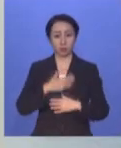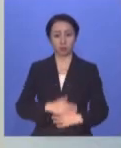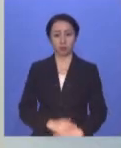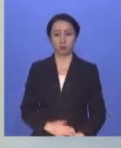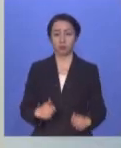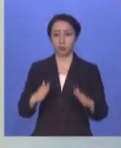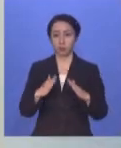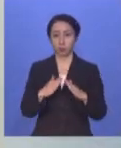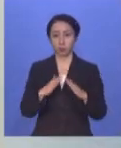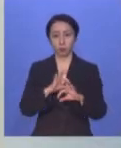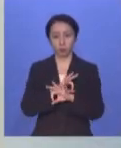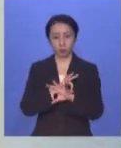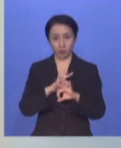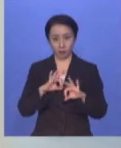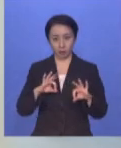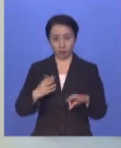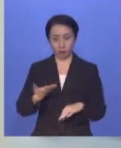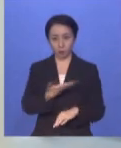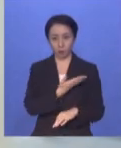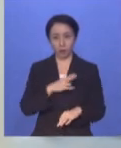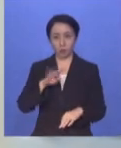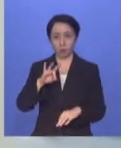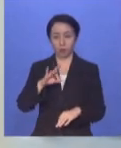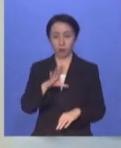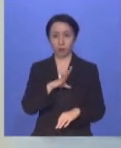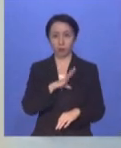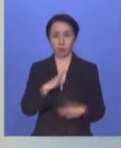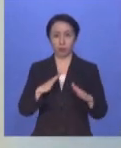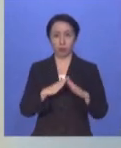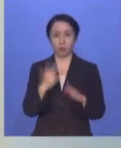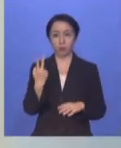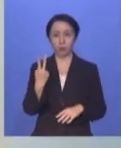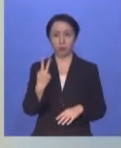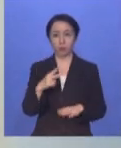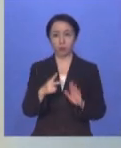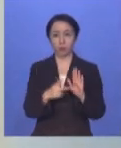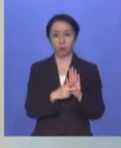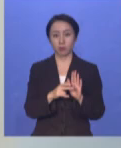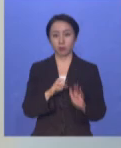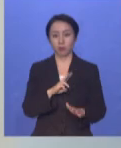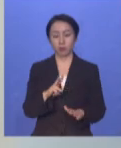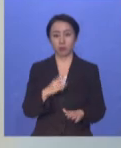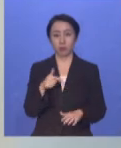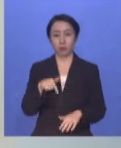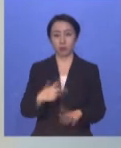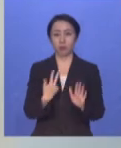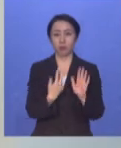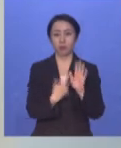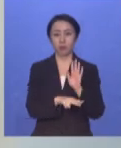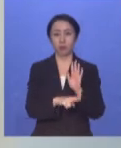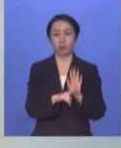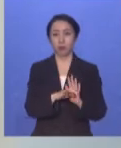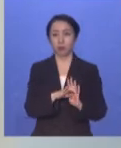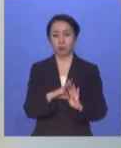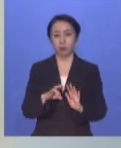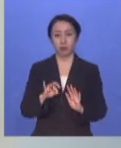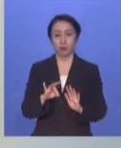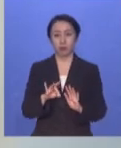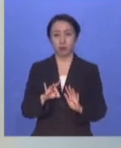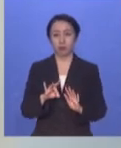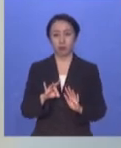Дом прекрасный. У нас под горой был дом 28 квадратов, а здесь 80 квадратов. Я